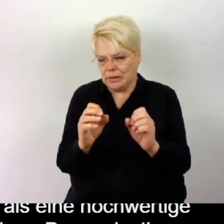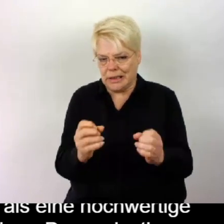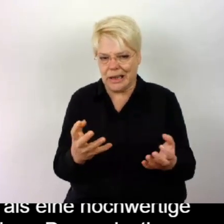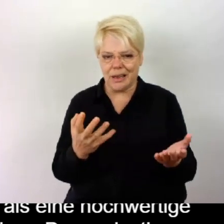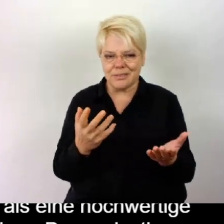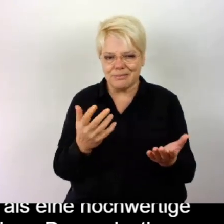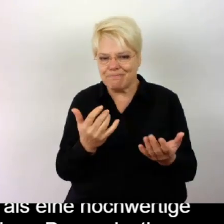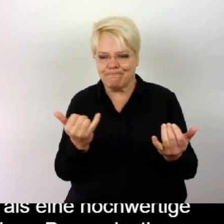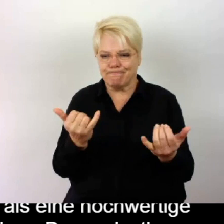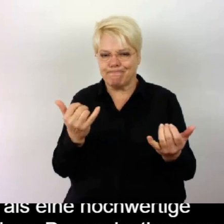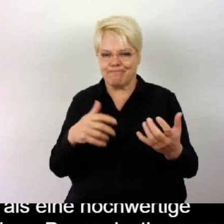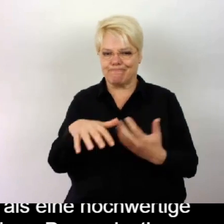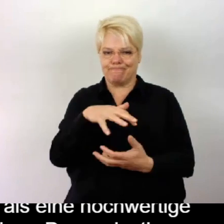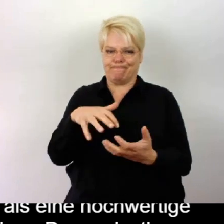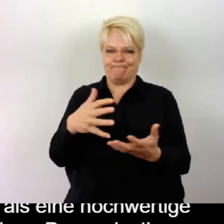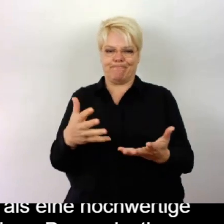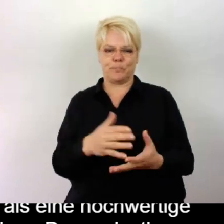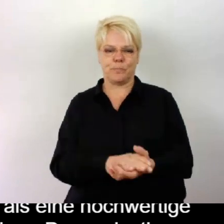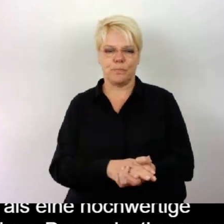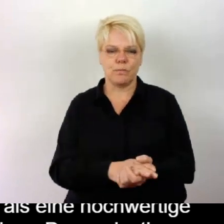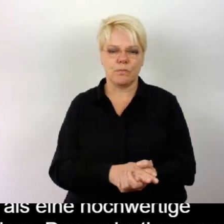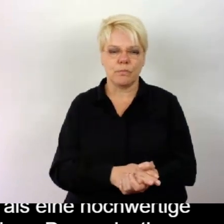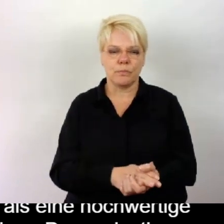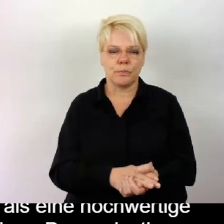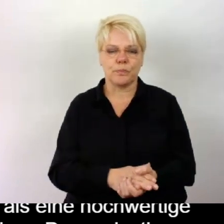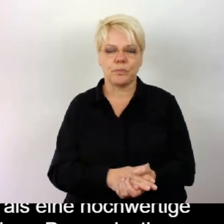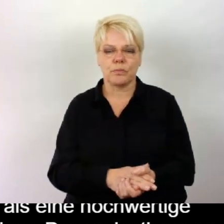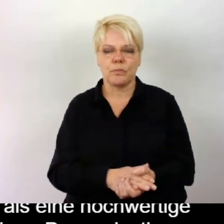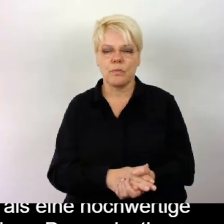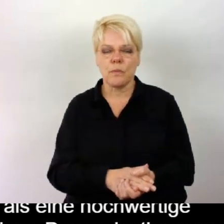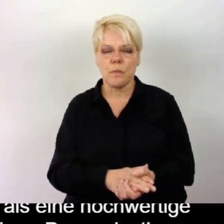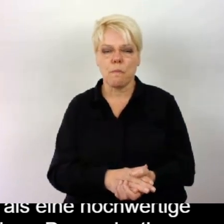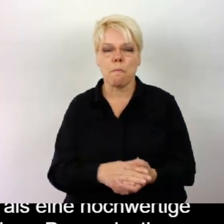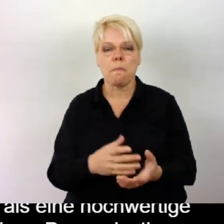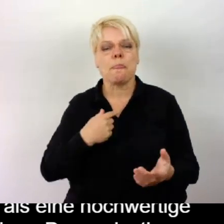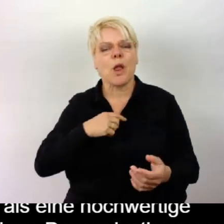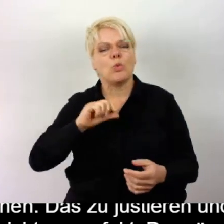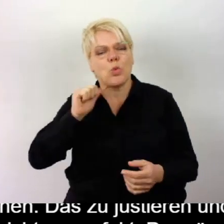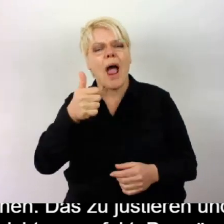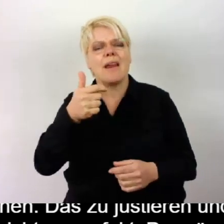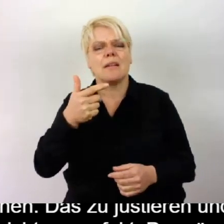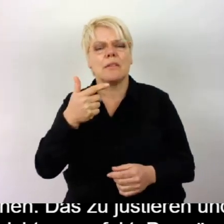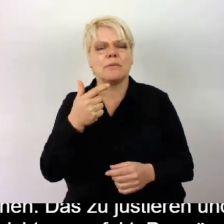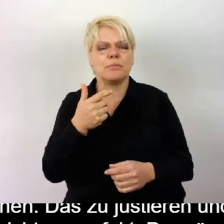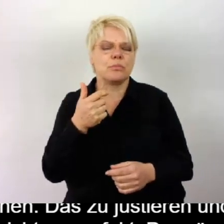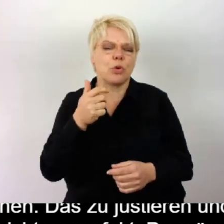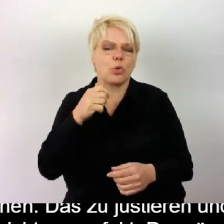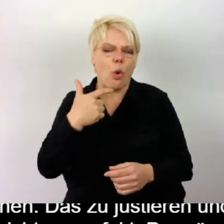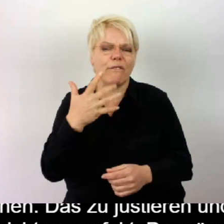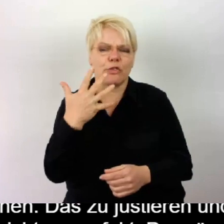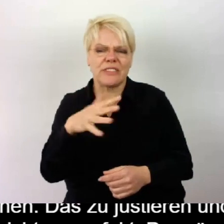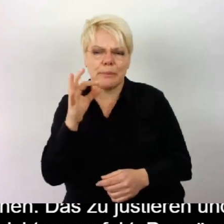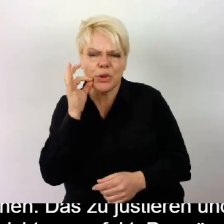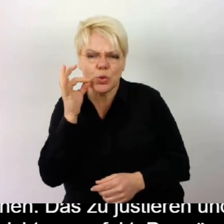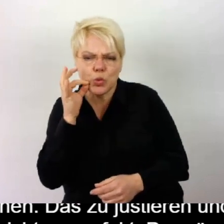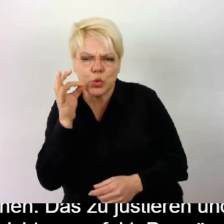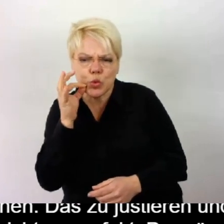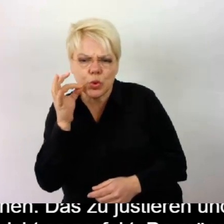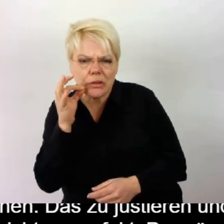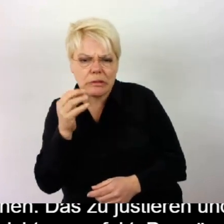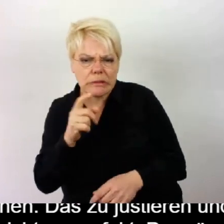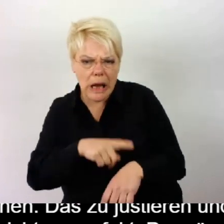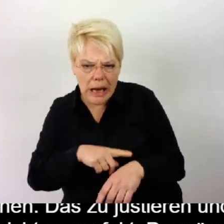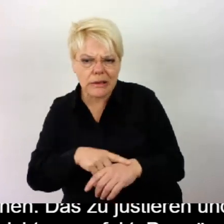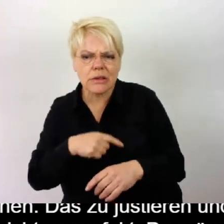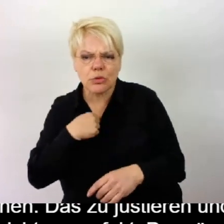im Innenbereich. Ab Kirche ist das Modell, das gut funktioniert. Ja. Ich formuliere die Frage schnell zu Ende.